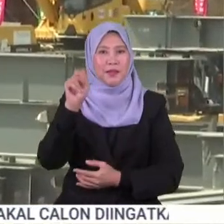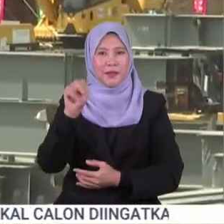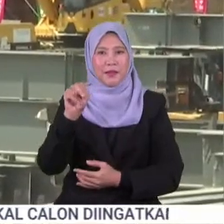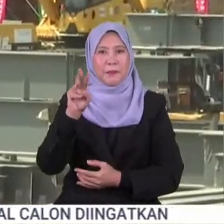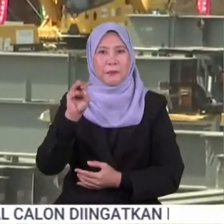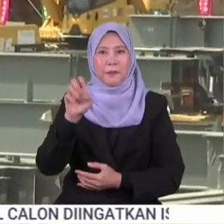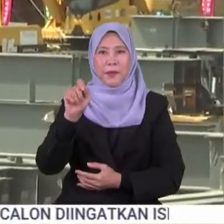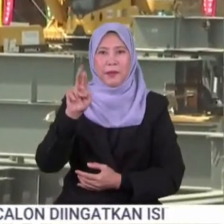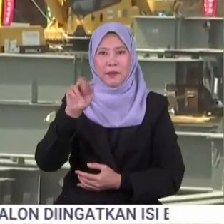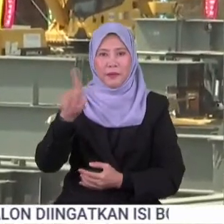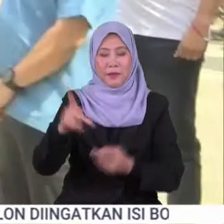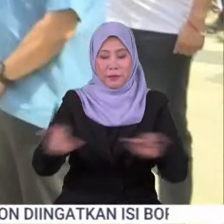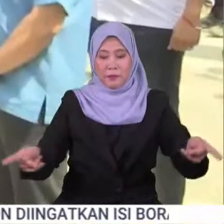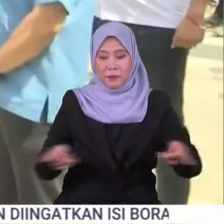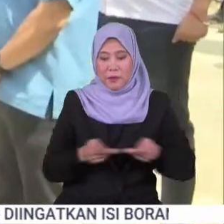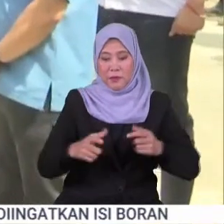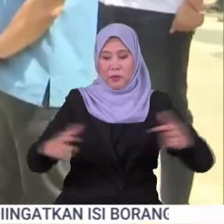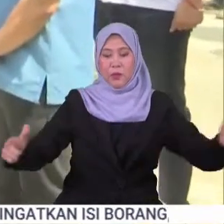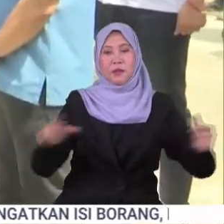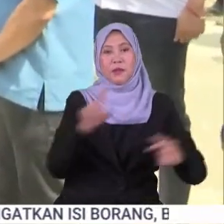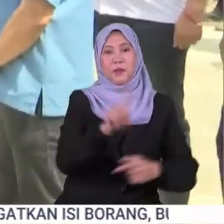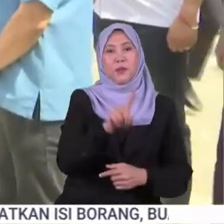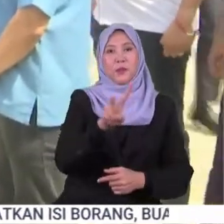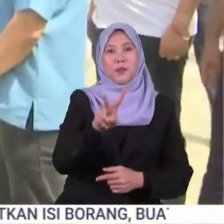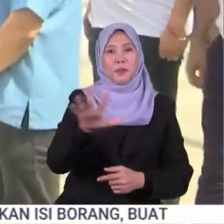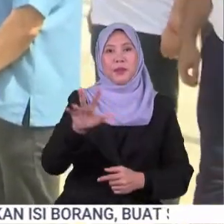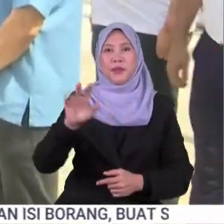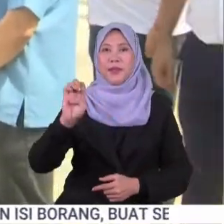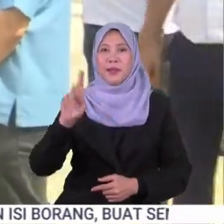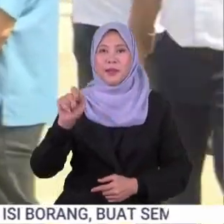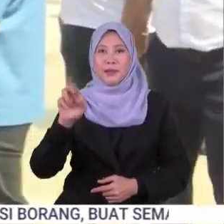setahun di atas tapak seluas 125 ekar.